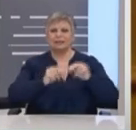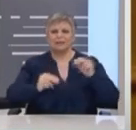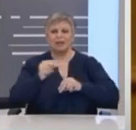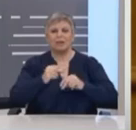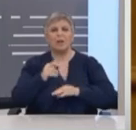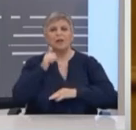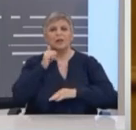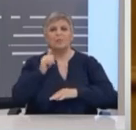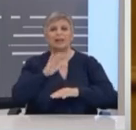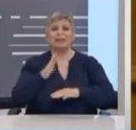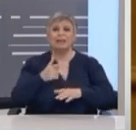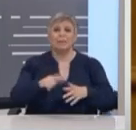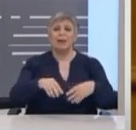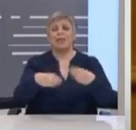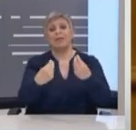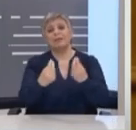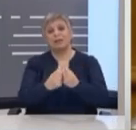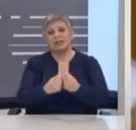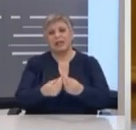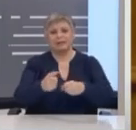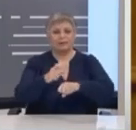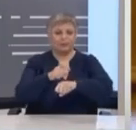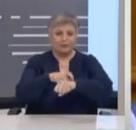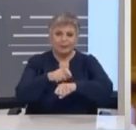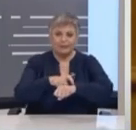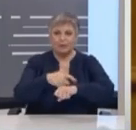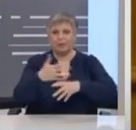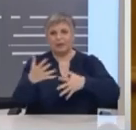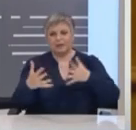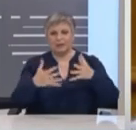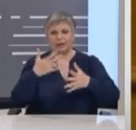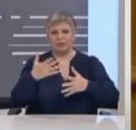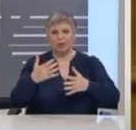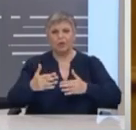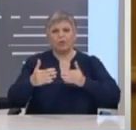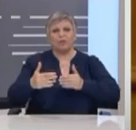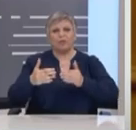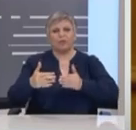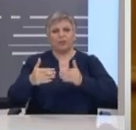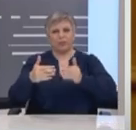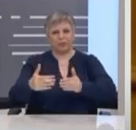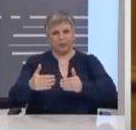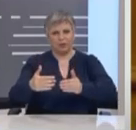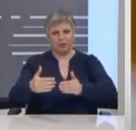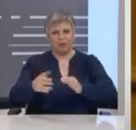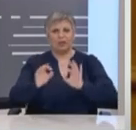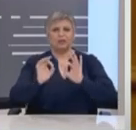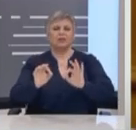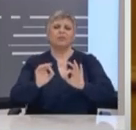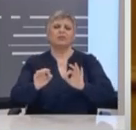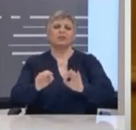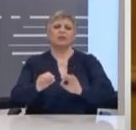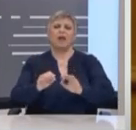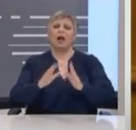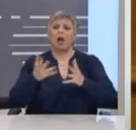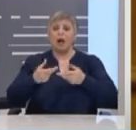επιχείρημα, ότι δεν είναι καλό το timing τώρα, δεν είναι καλή η χρονική συγκυρία, πάντοτε. Και πάντοτε ενδεχομένως θα υπάρχουν, όσο δεν λύνεται και το Κυπριακό,